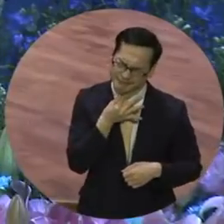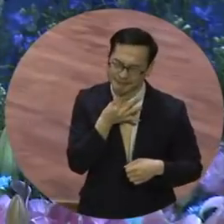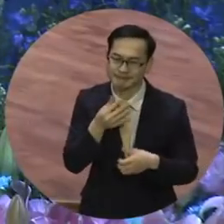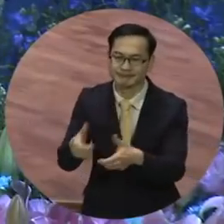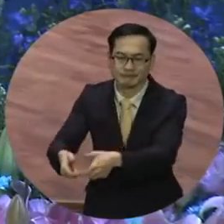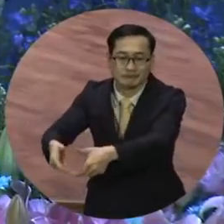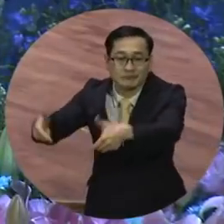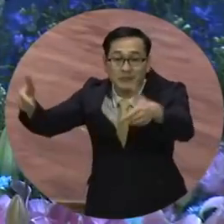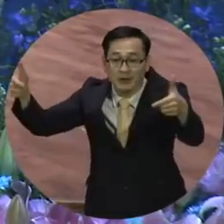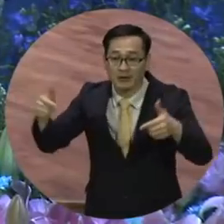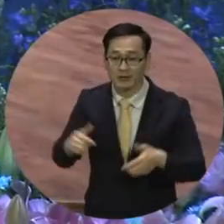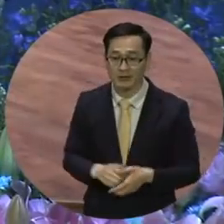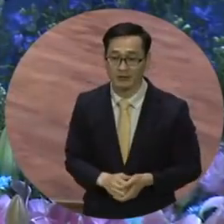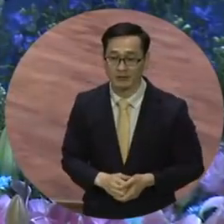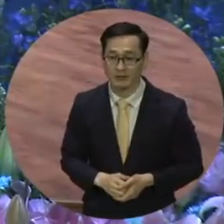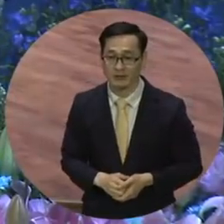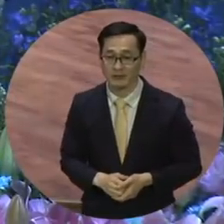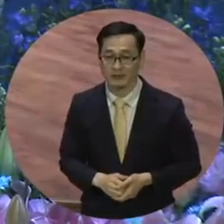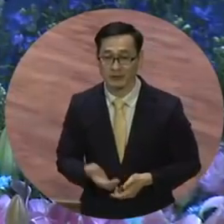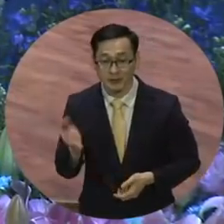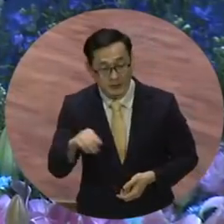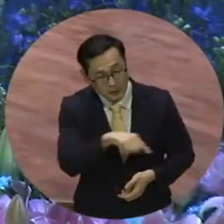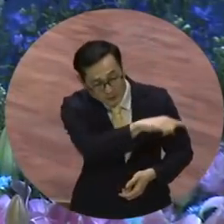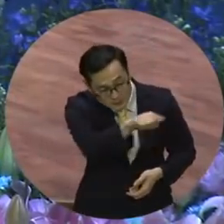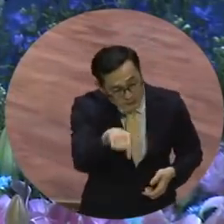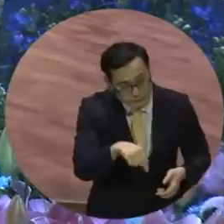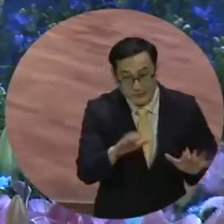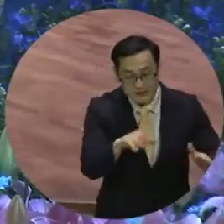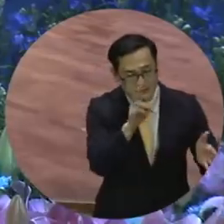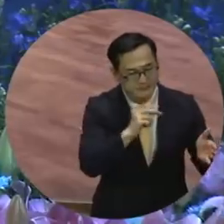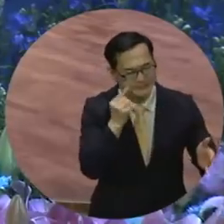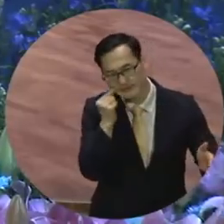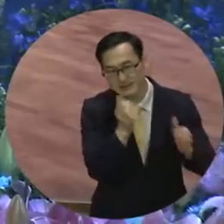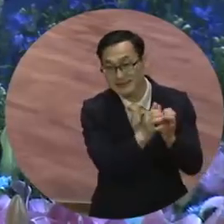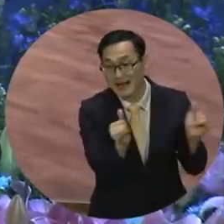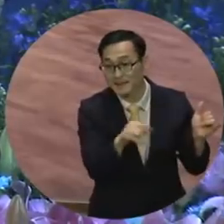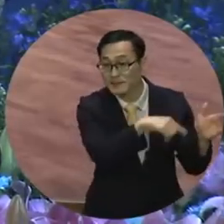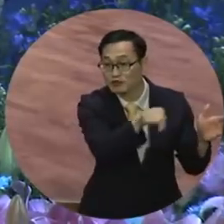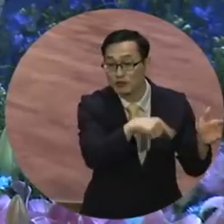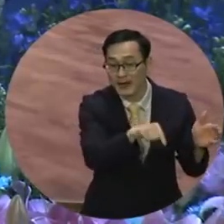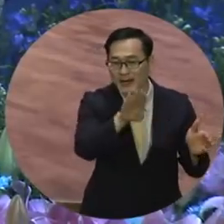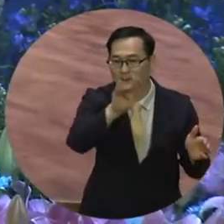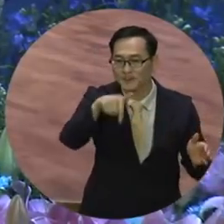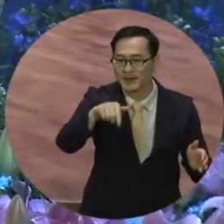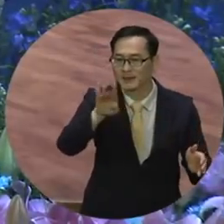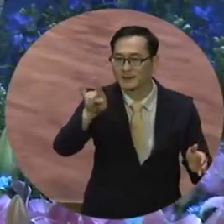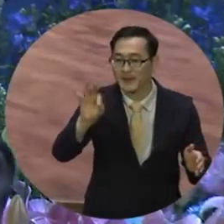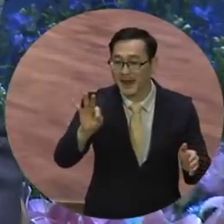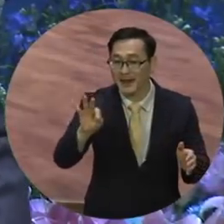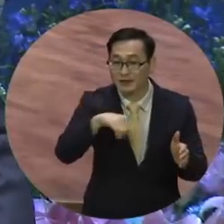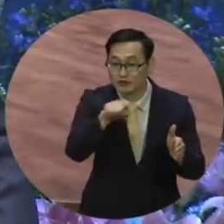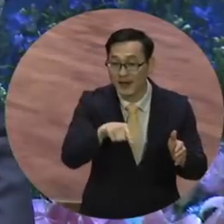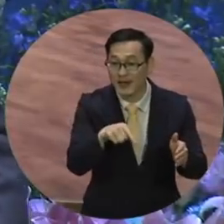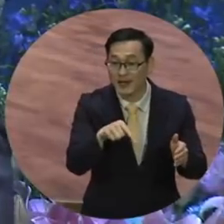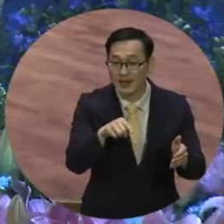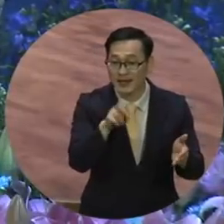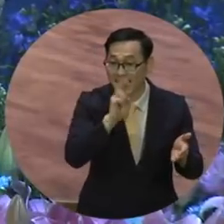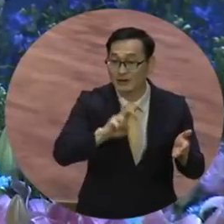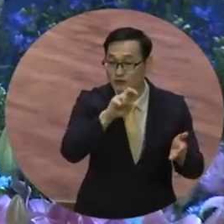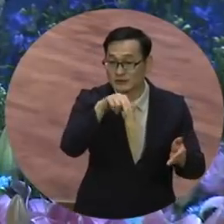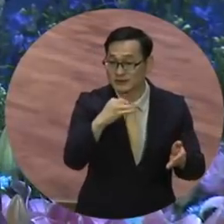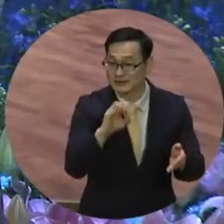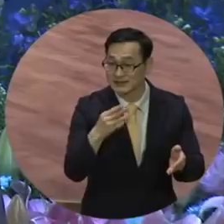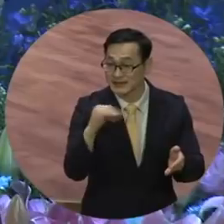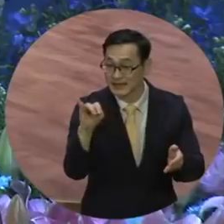그런데 요즘 일부 아이돌 중에서 여러분 아시잖아요. 빅뱅 승리의 이 친구가 아주 마치 말